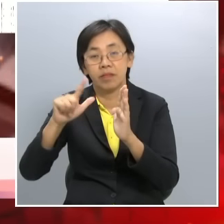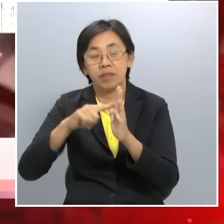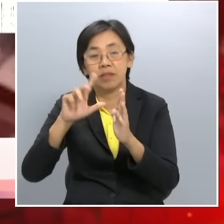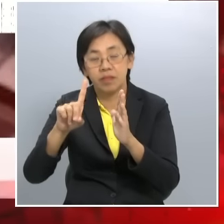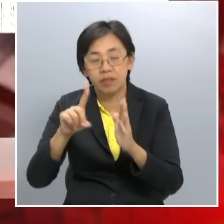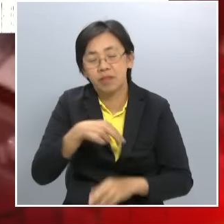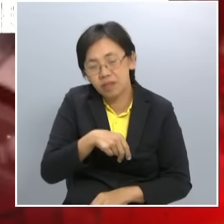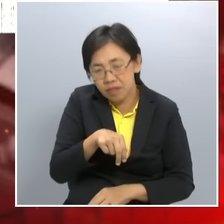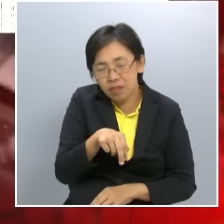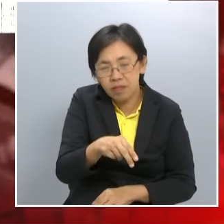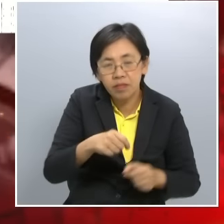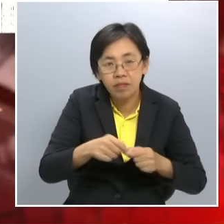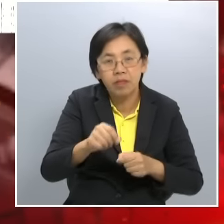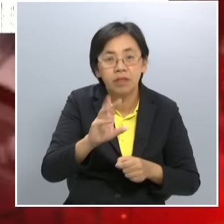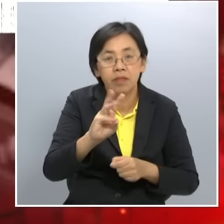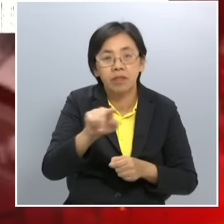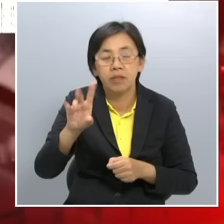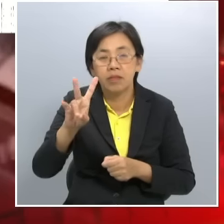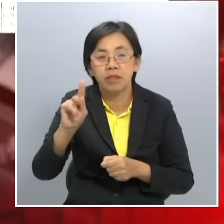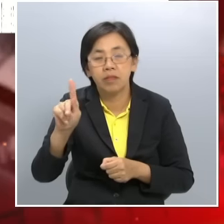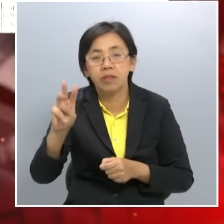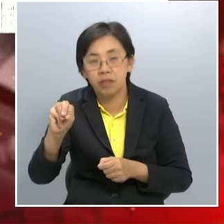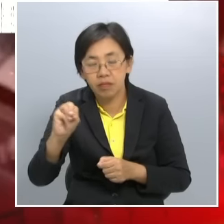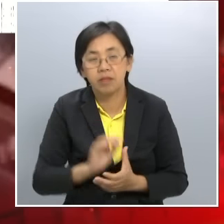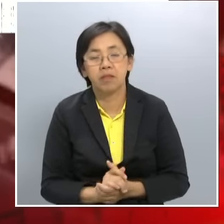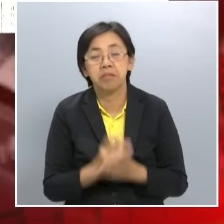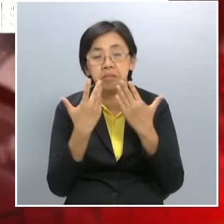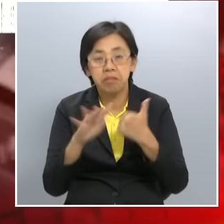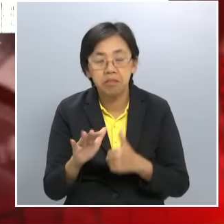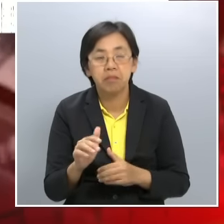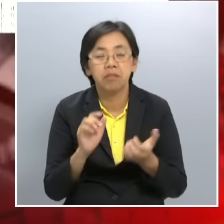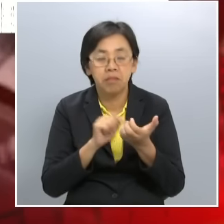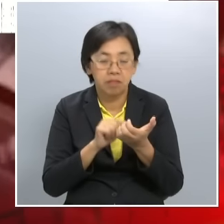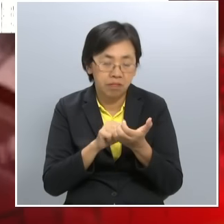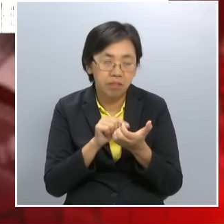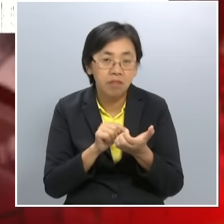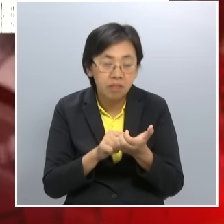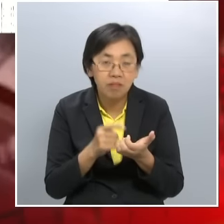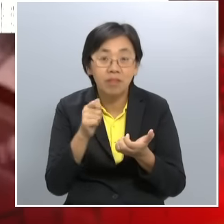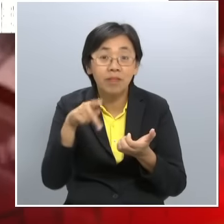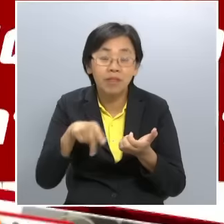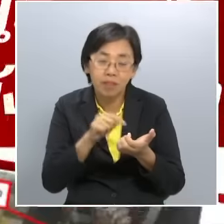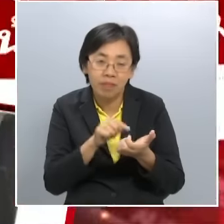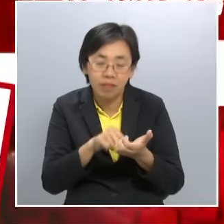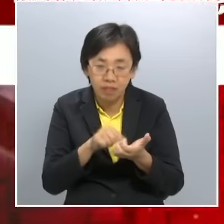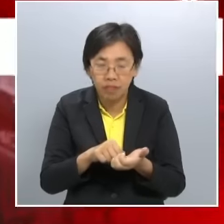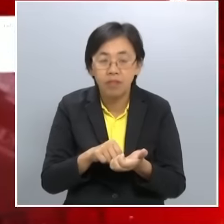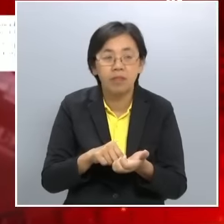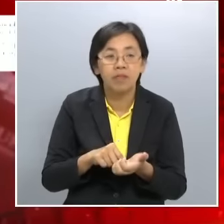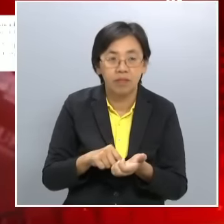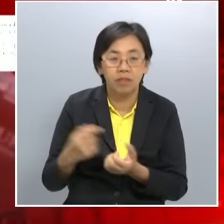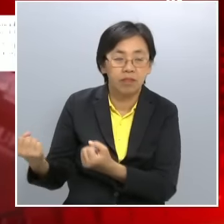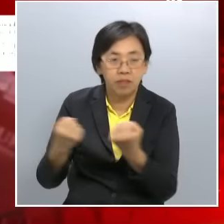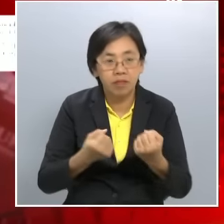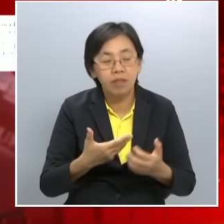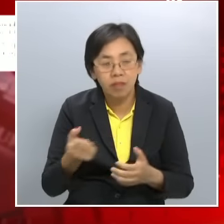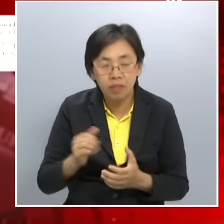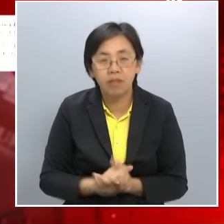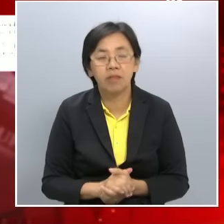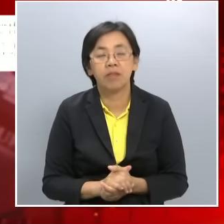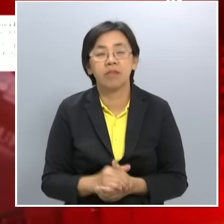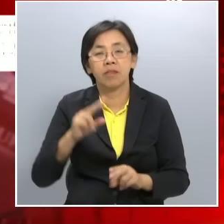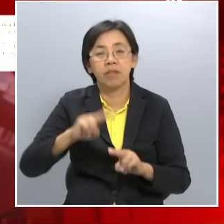ระยะทางนะฮะ6-7กิโลแล้วได้มีการโทรศัพท์เรียกรถไรเดอร์เนี่ยนะฮะให้มารับจากนั้นขึ้นไปนั่งบนเบาะห